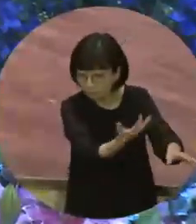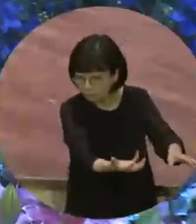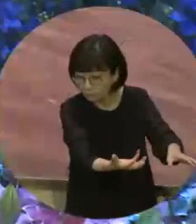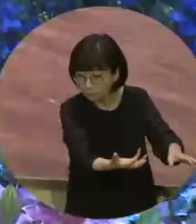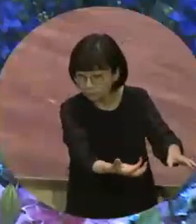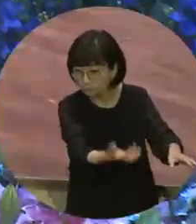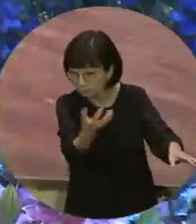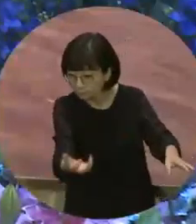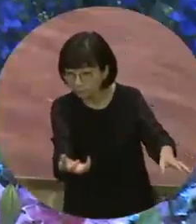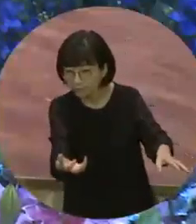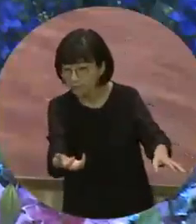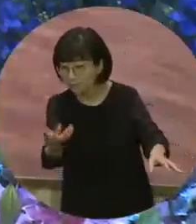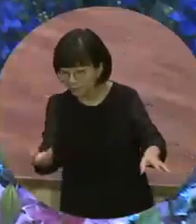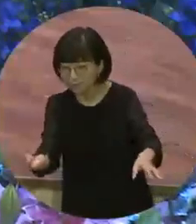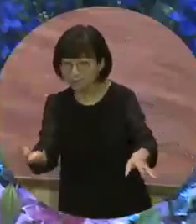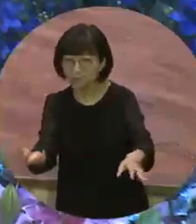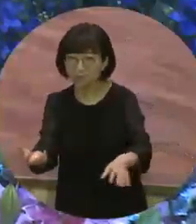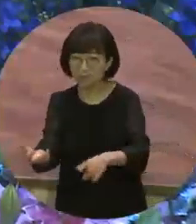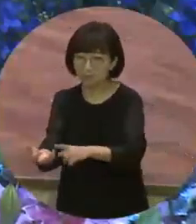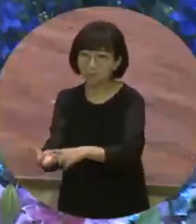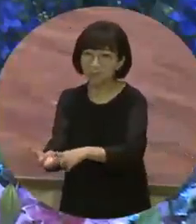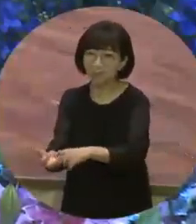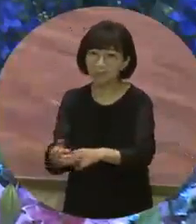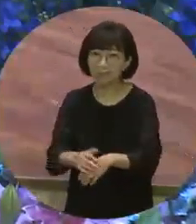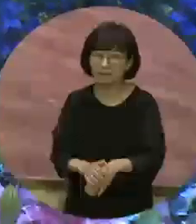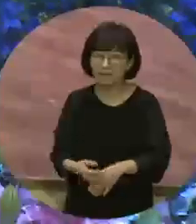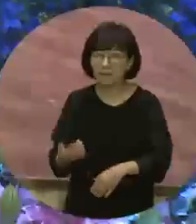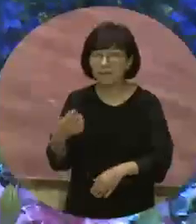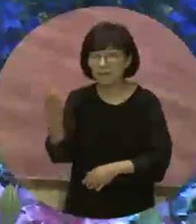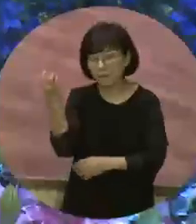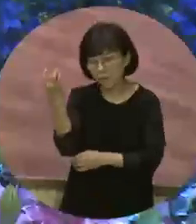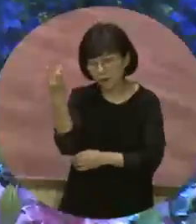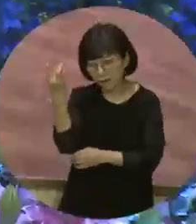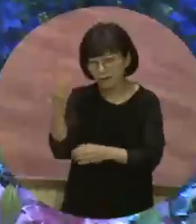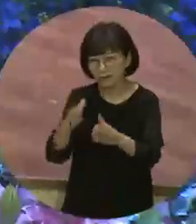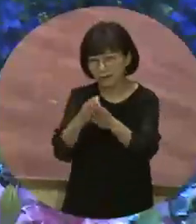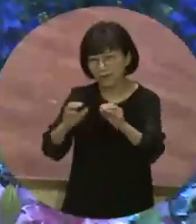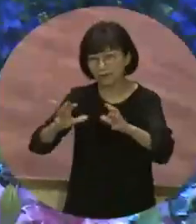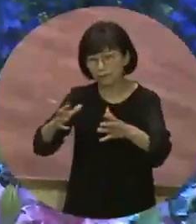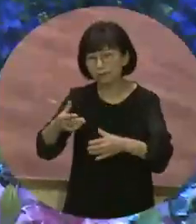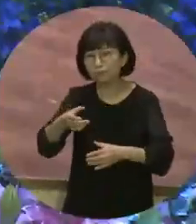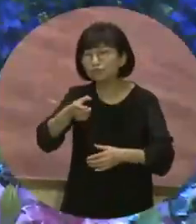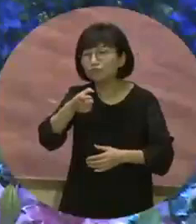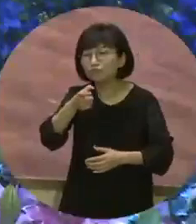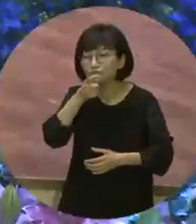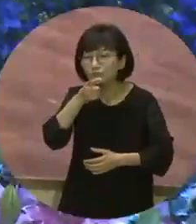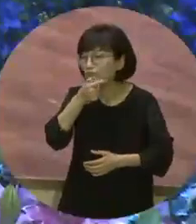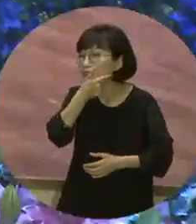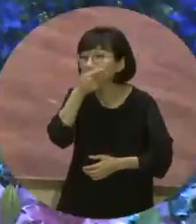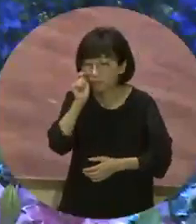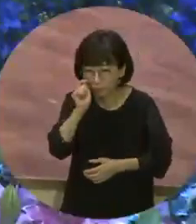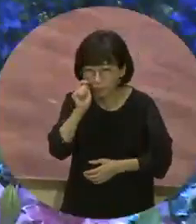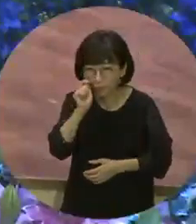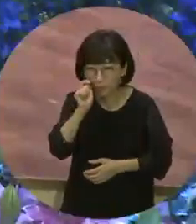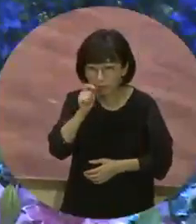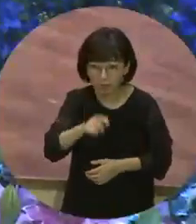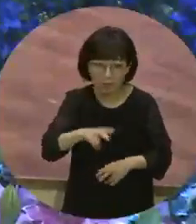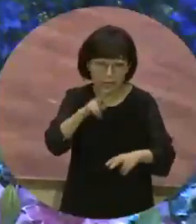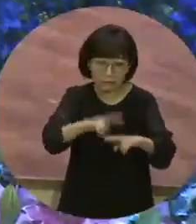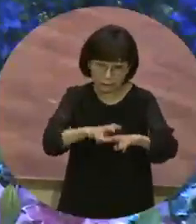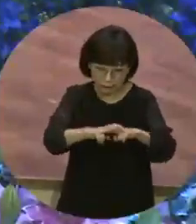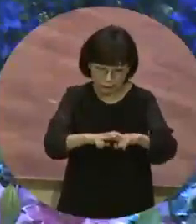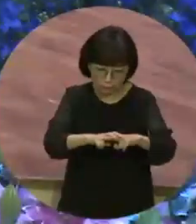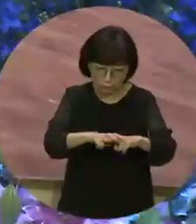거는요, 이 팔레스타인은요, 물이 없어요. 우리나라는 뭐 파면 물이잖아요. 거기는 물이 없어요. 우물 하나가